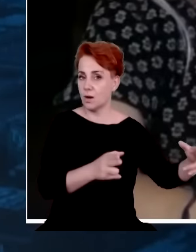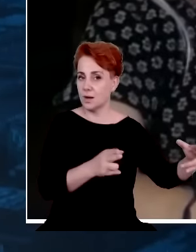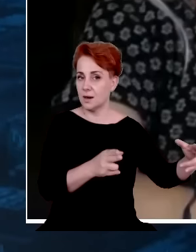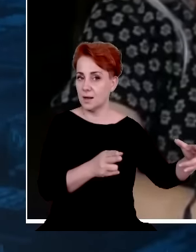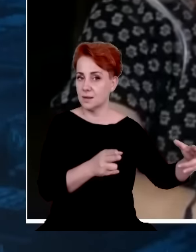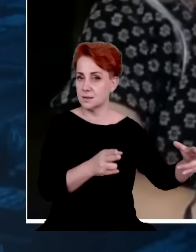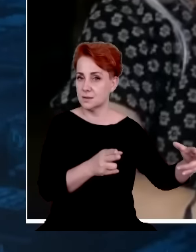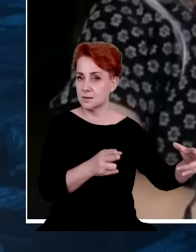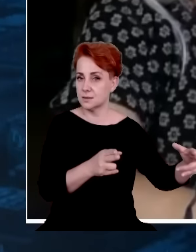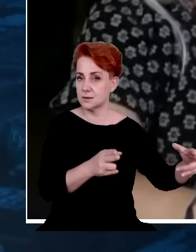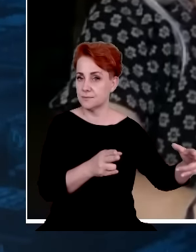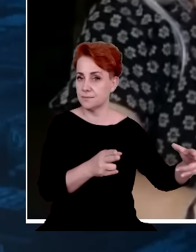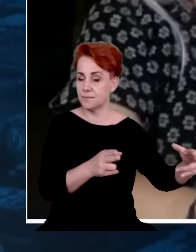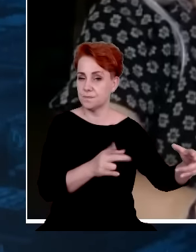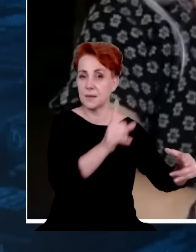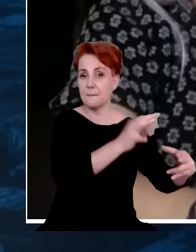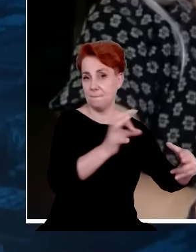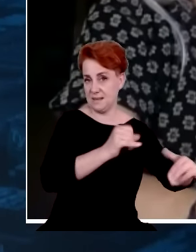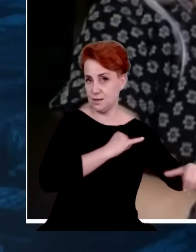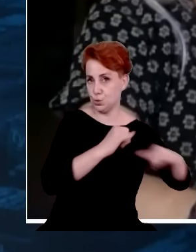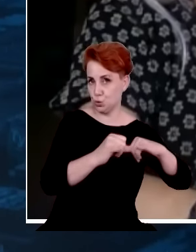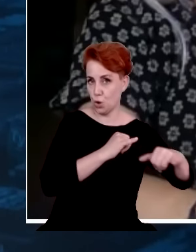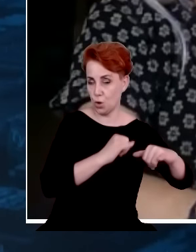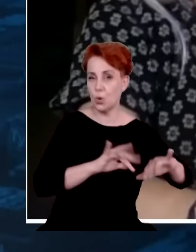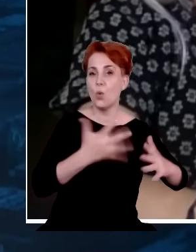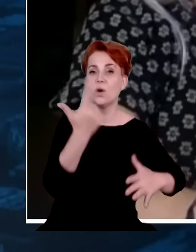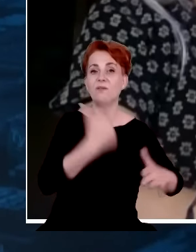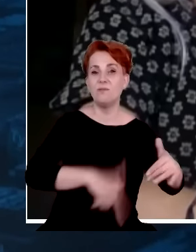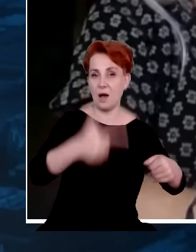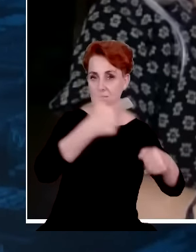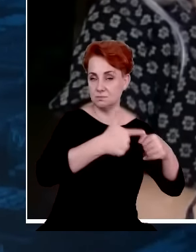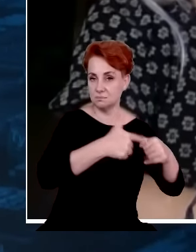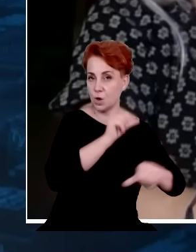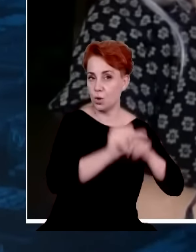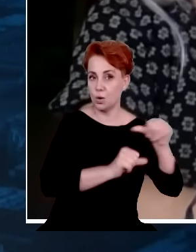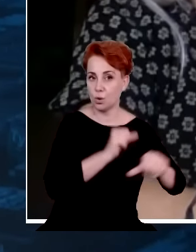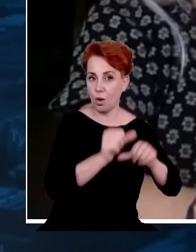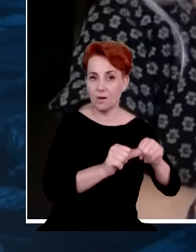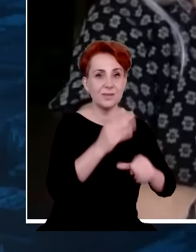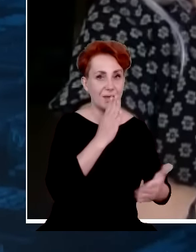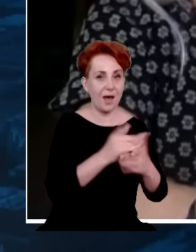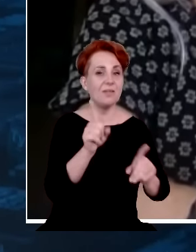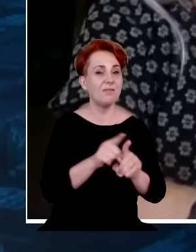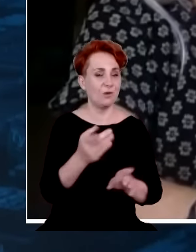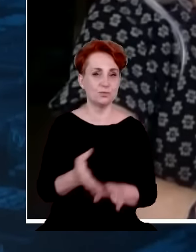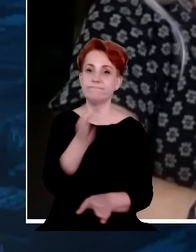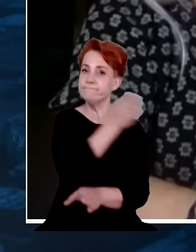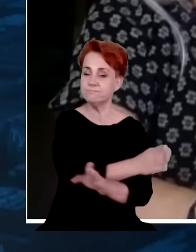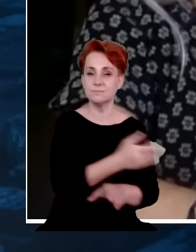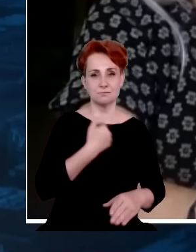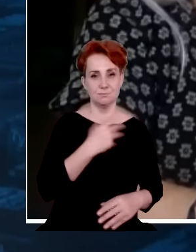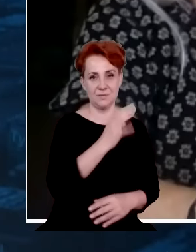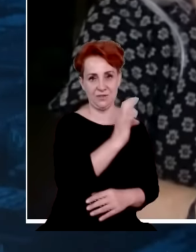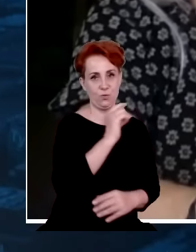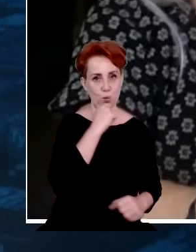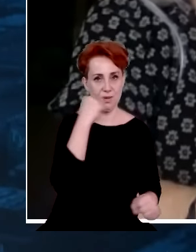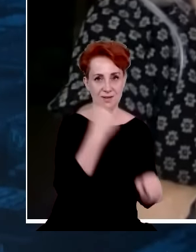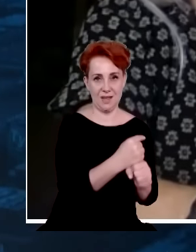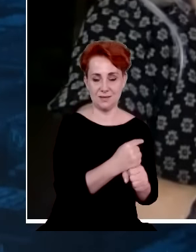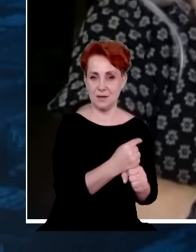czasów Prawa i Sprawiedliwości czyli w 2020 roku ale i wcześniej orzekał y bardzo